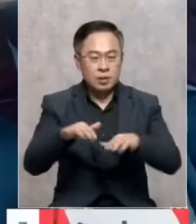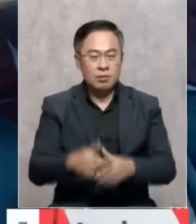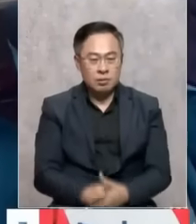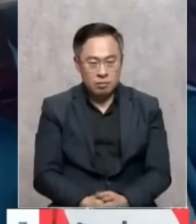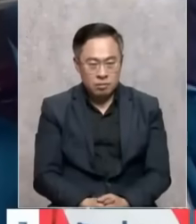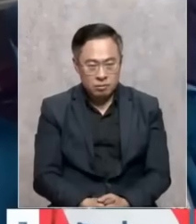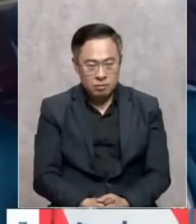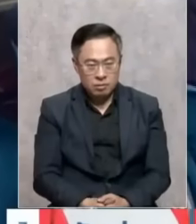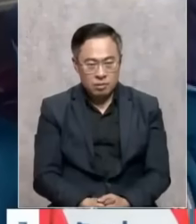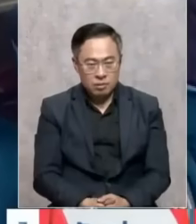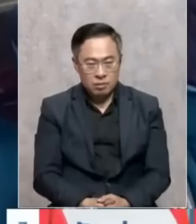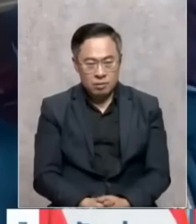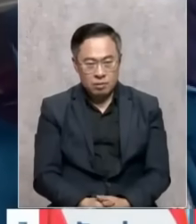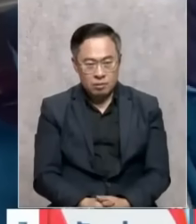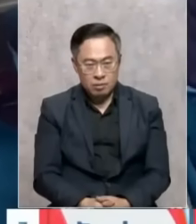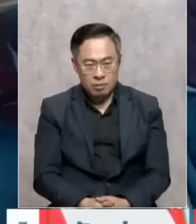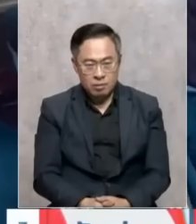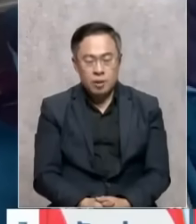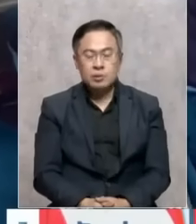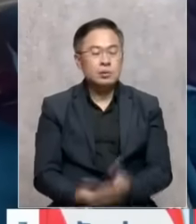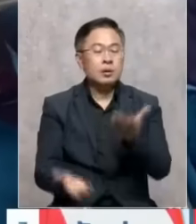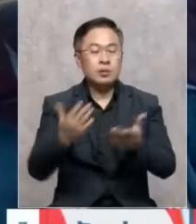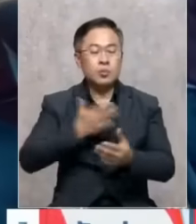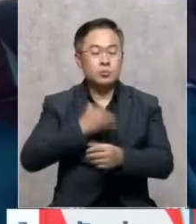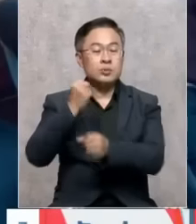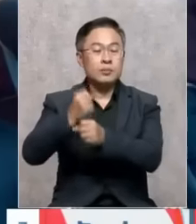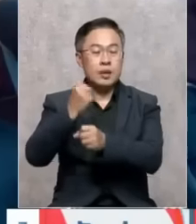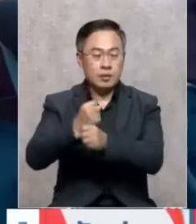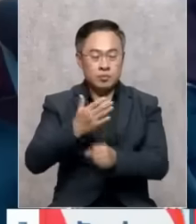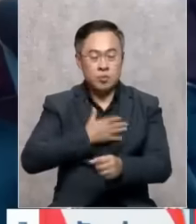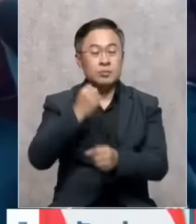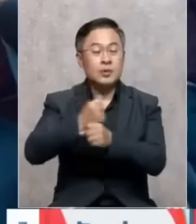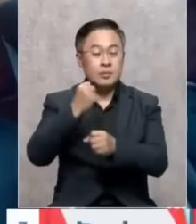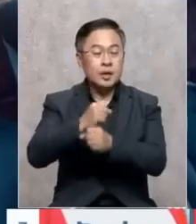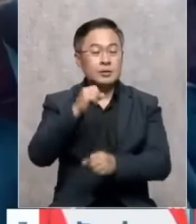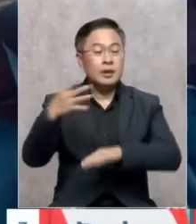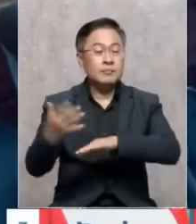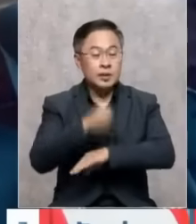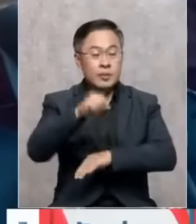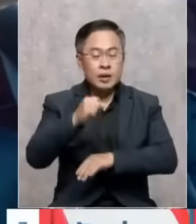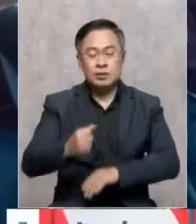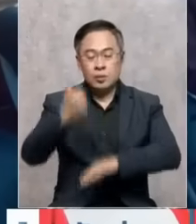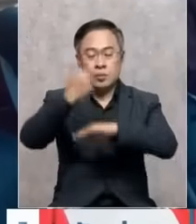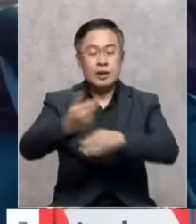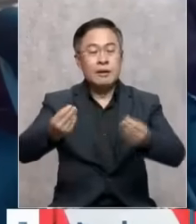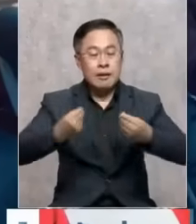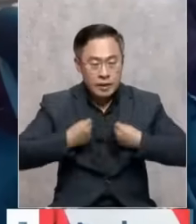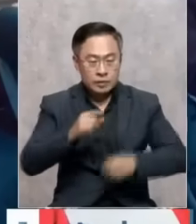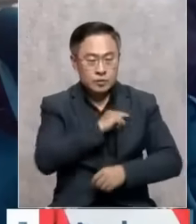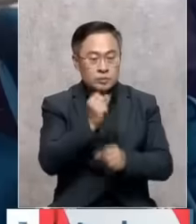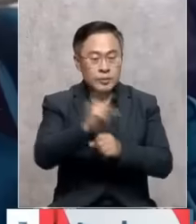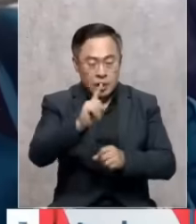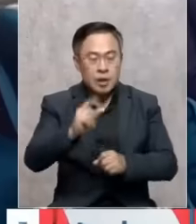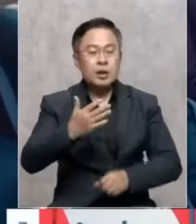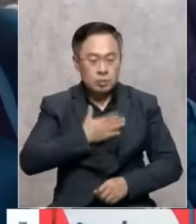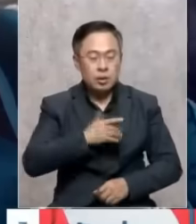คำบอกว่าจะให้มาทำตรงนี้ก็นึกถึงหน้าหน้าพี่โอหน้าพี่แอดท่